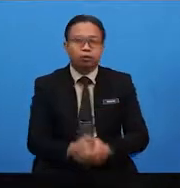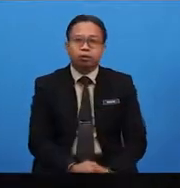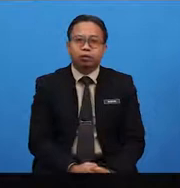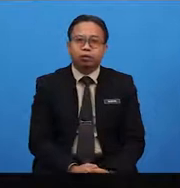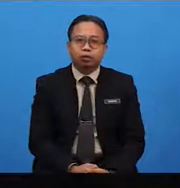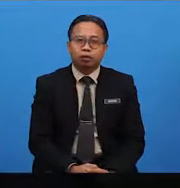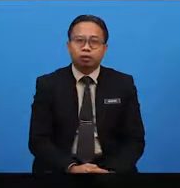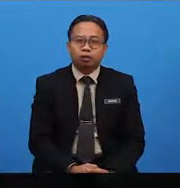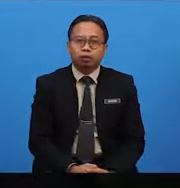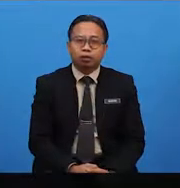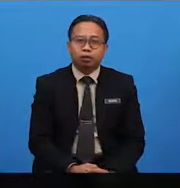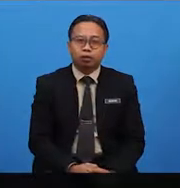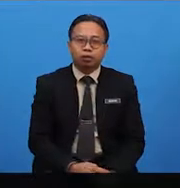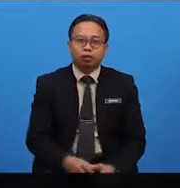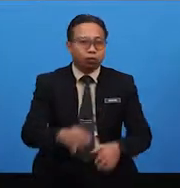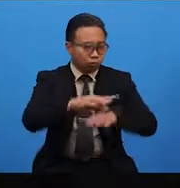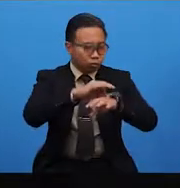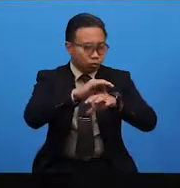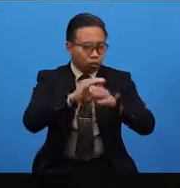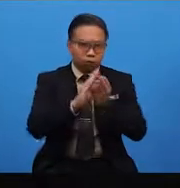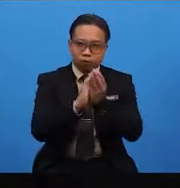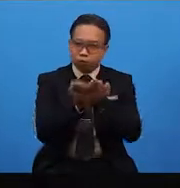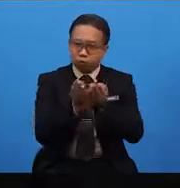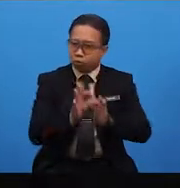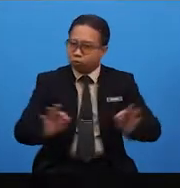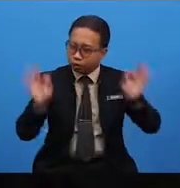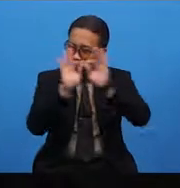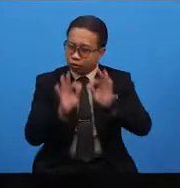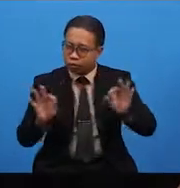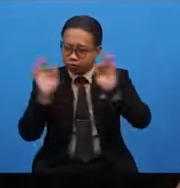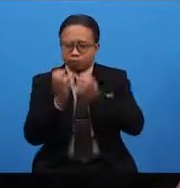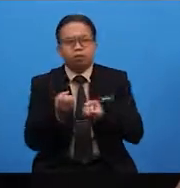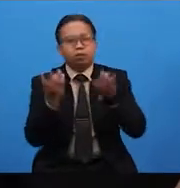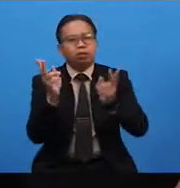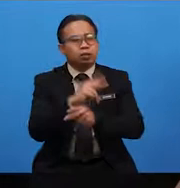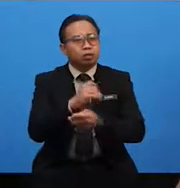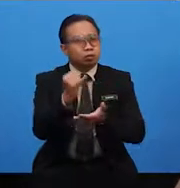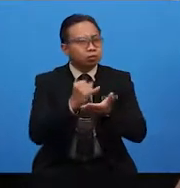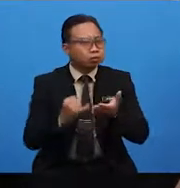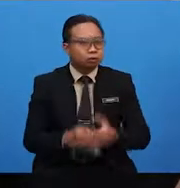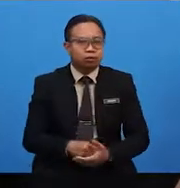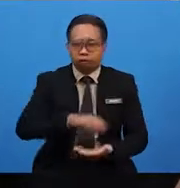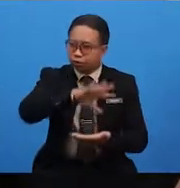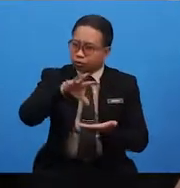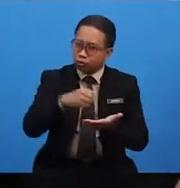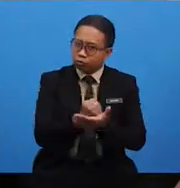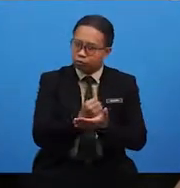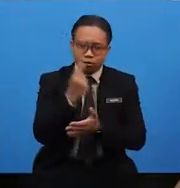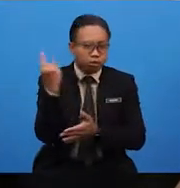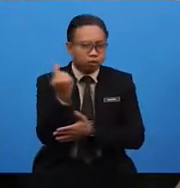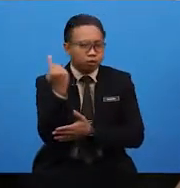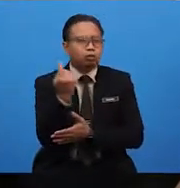FW kulitku cerita utamanya kali dijuluki semuanya asyik